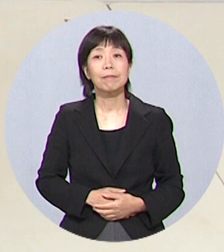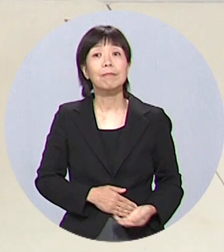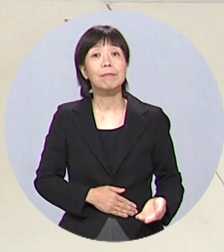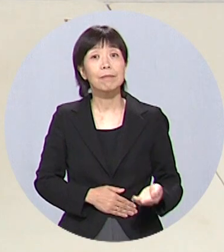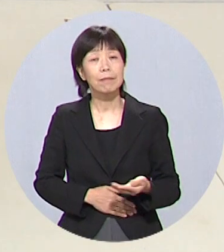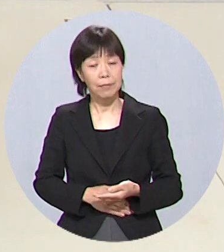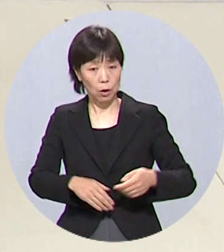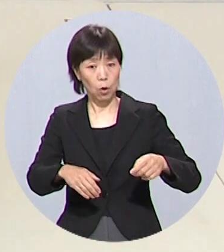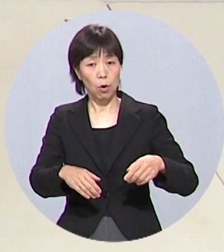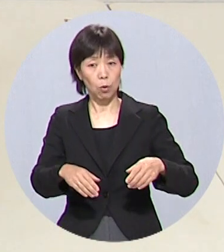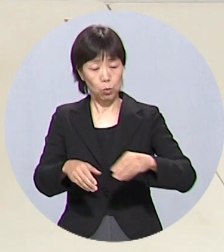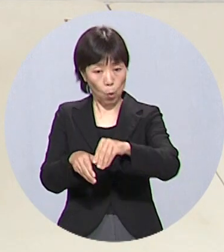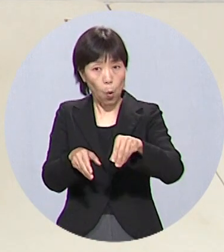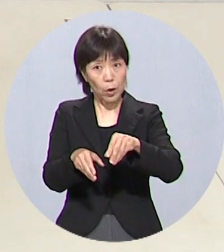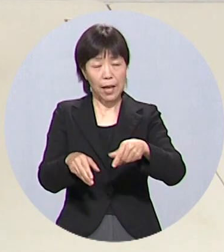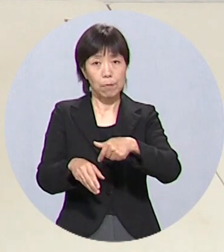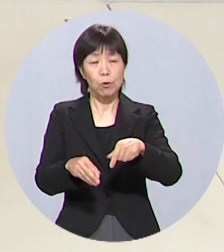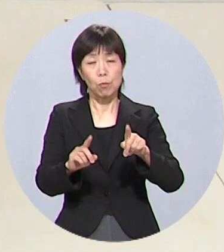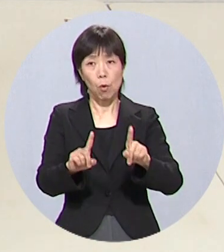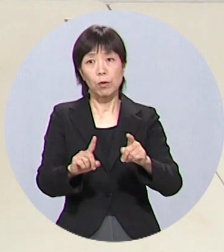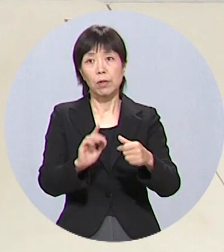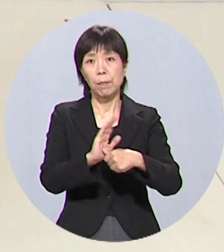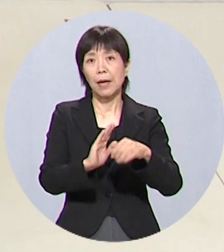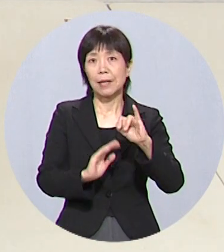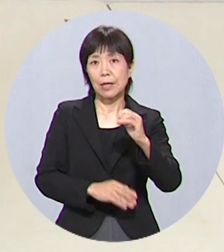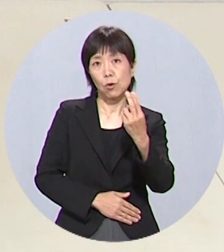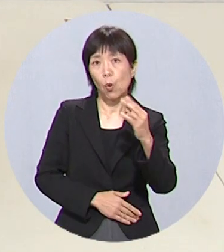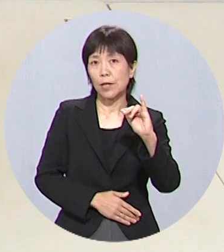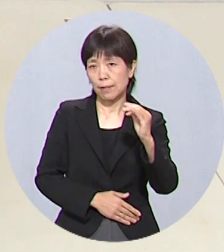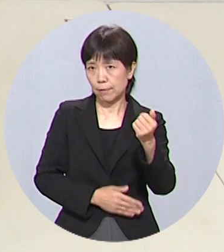して工芸部門の糸井さん。